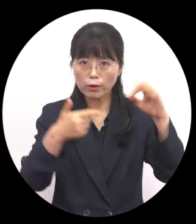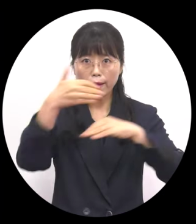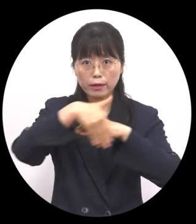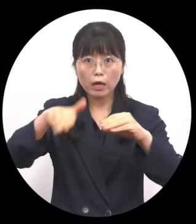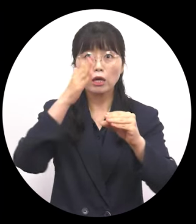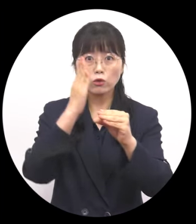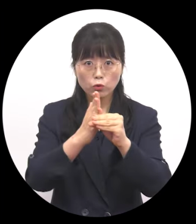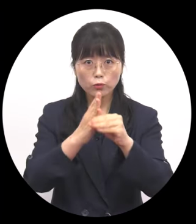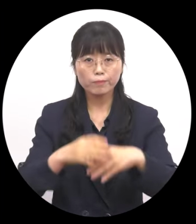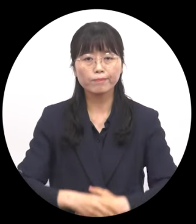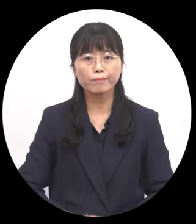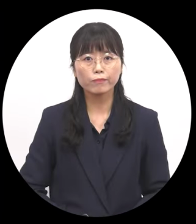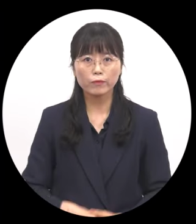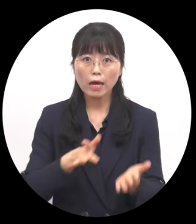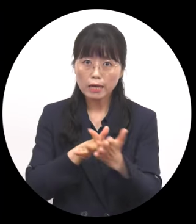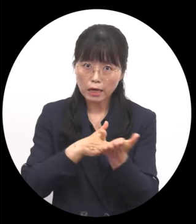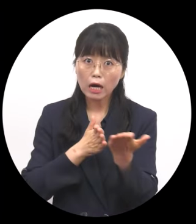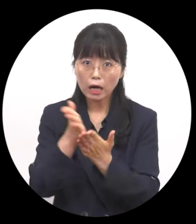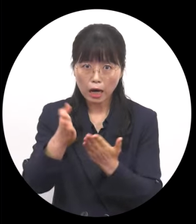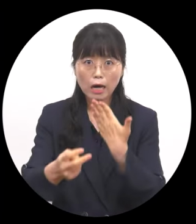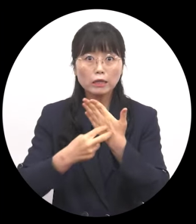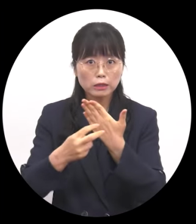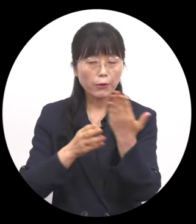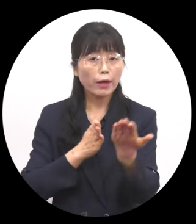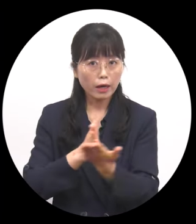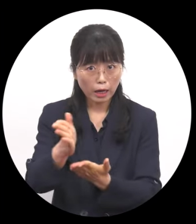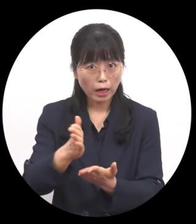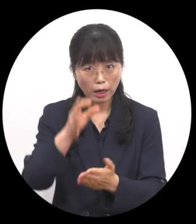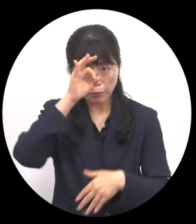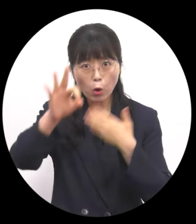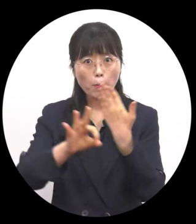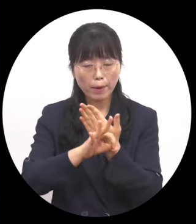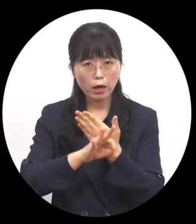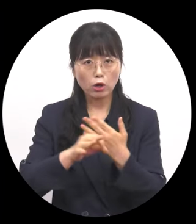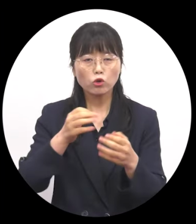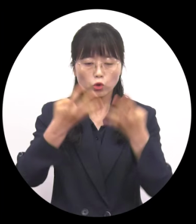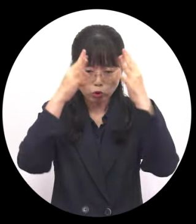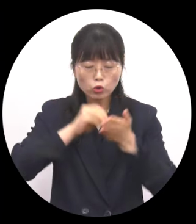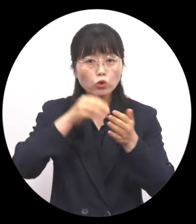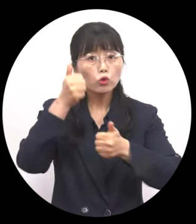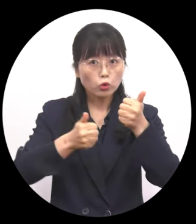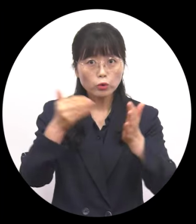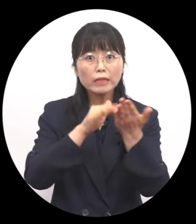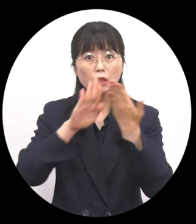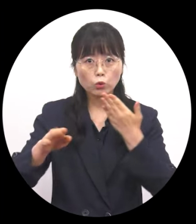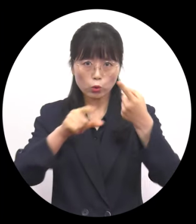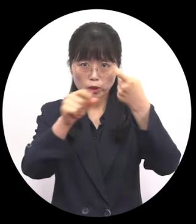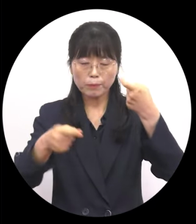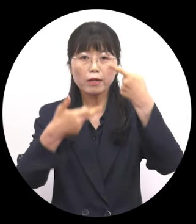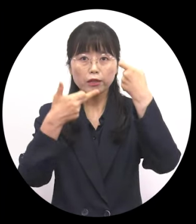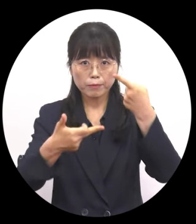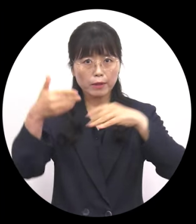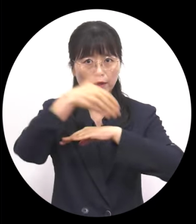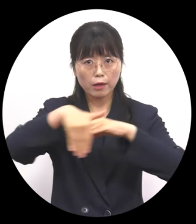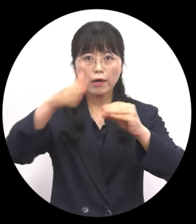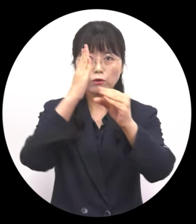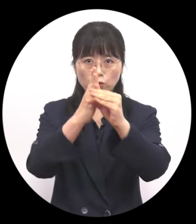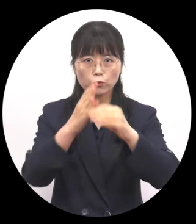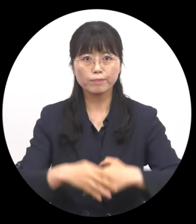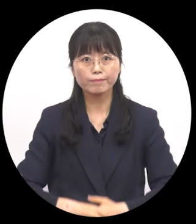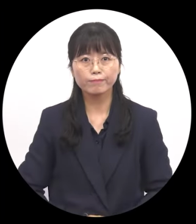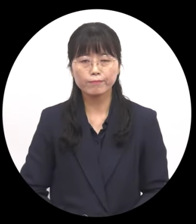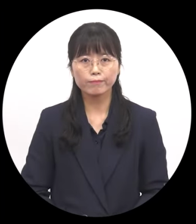예정되어 있고요. 약학과와 의예과의 경우에는 수능 이후인 11월 17일로 예정되어